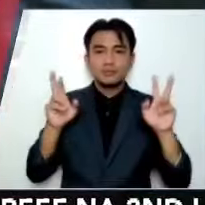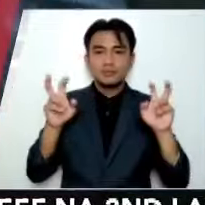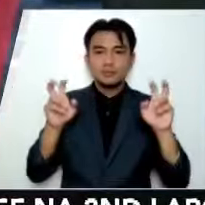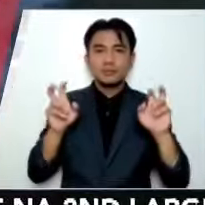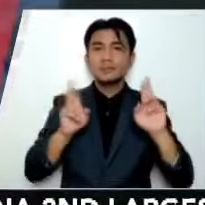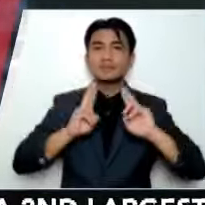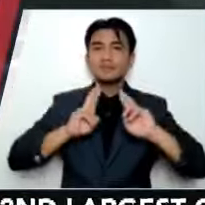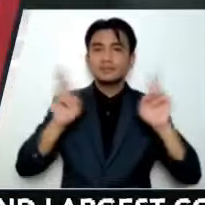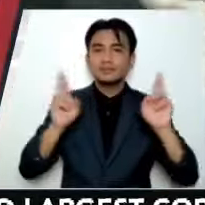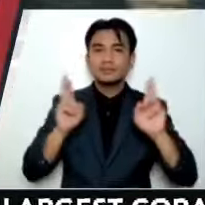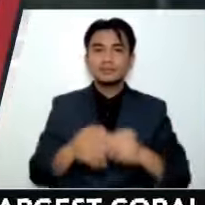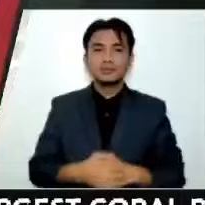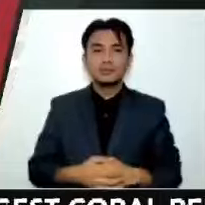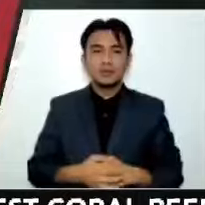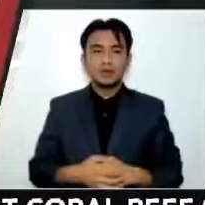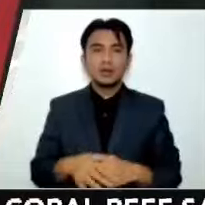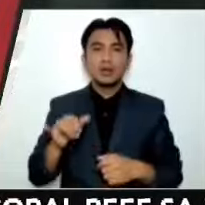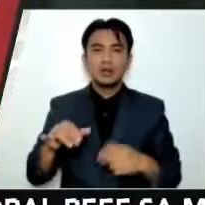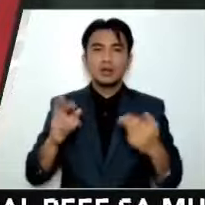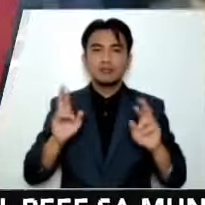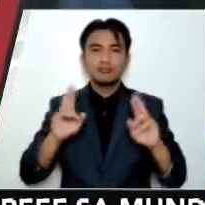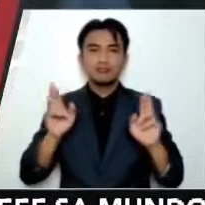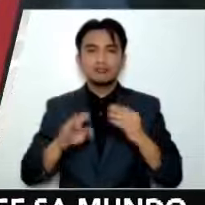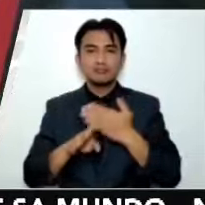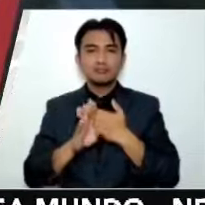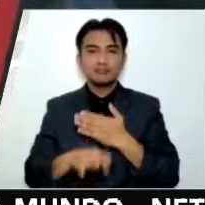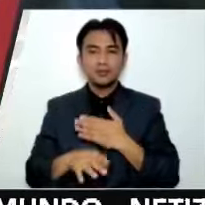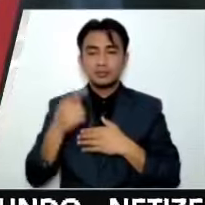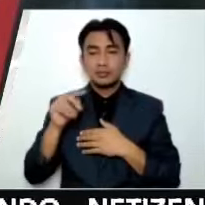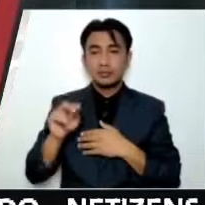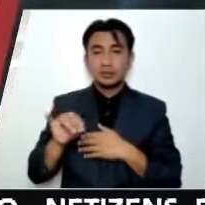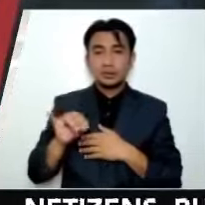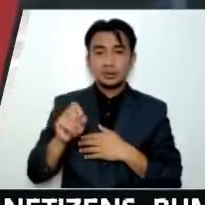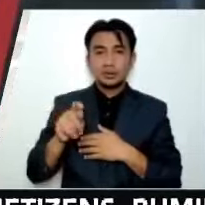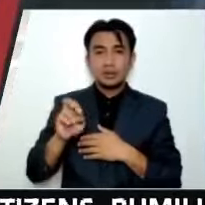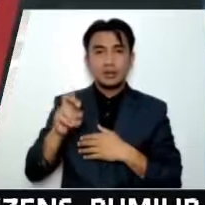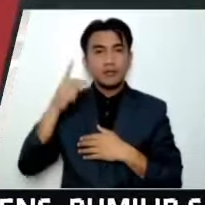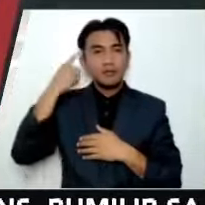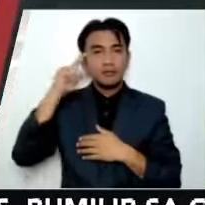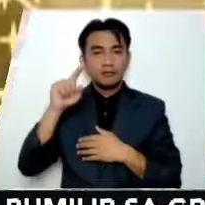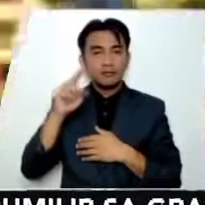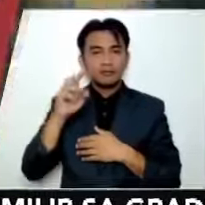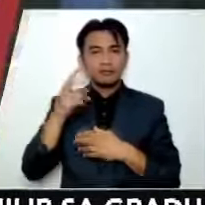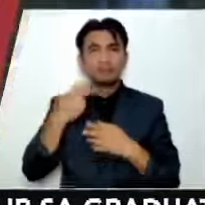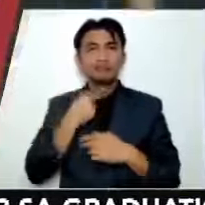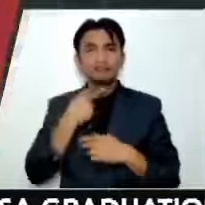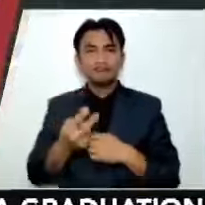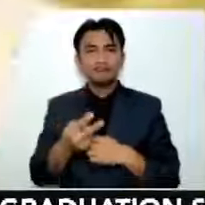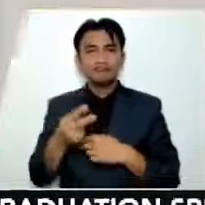din ang pagbabalik ni Stel bilang coach ng The Boys Kids Philippines na ipapalabas sa GMA.